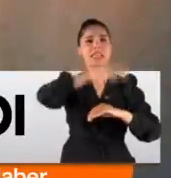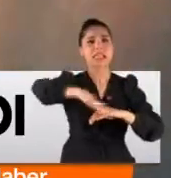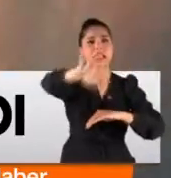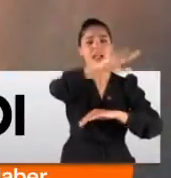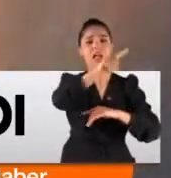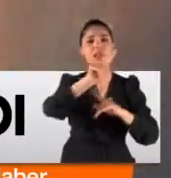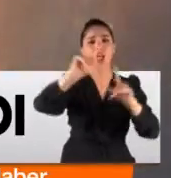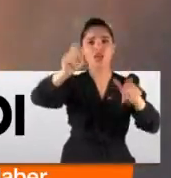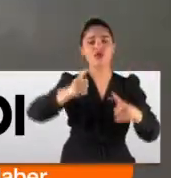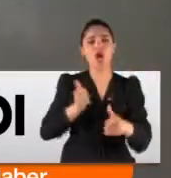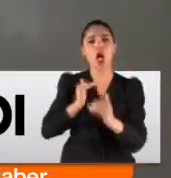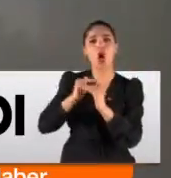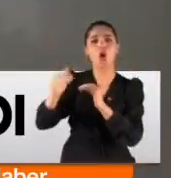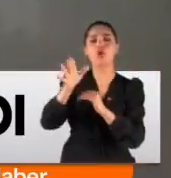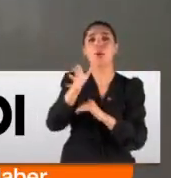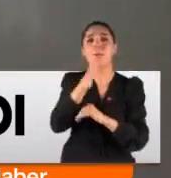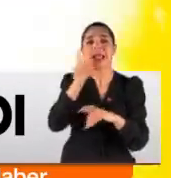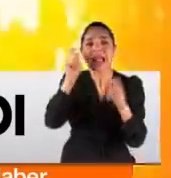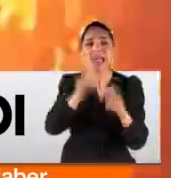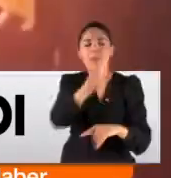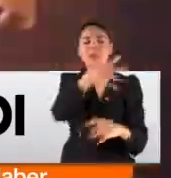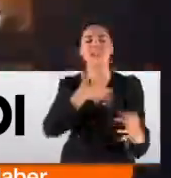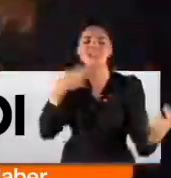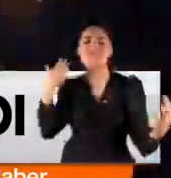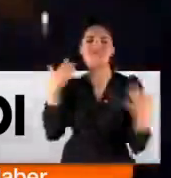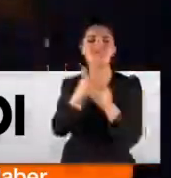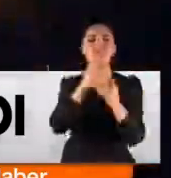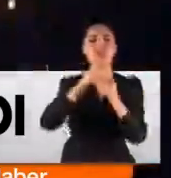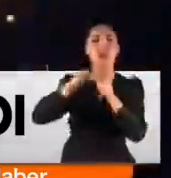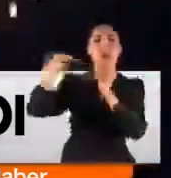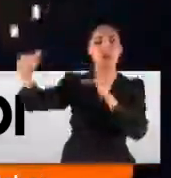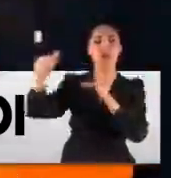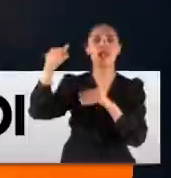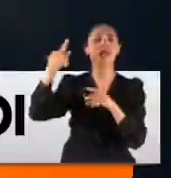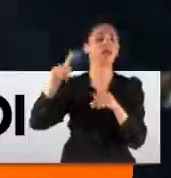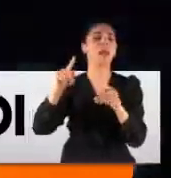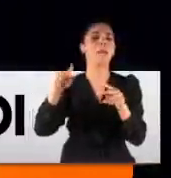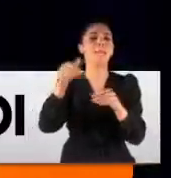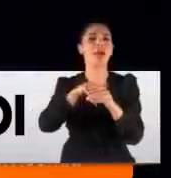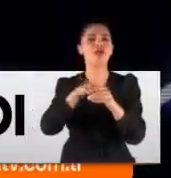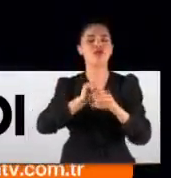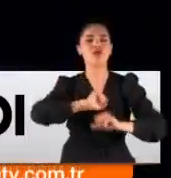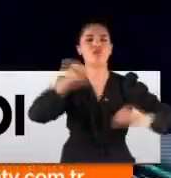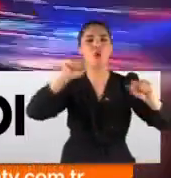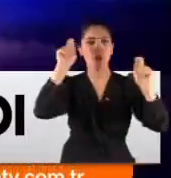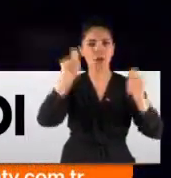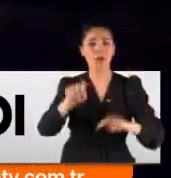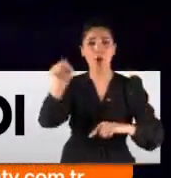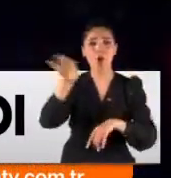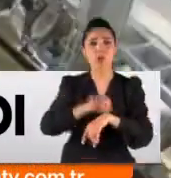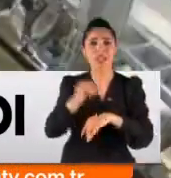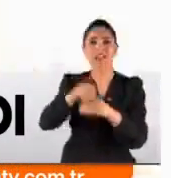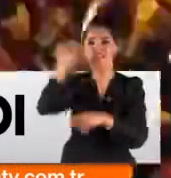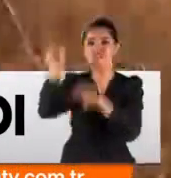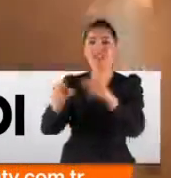işgal ordularının bile cüret edemediği bir girişimde bulundu. Halkın meclisi bombalandı. O sırada vekiller genel